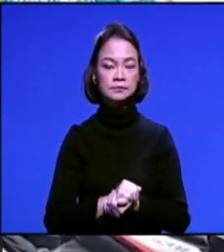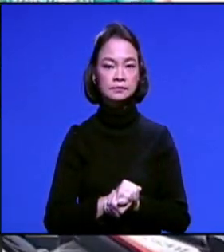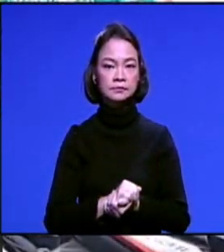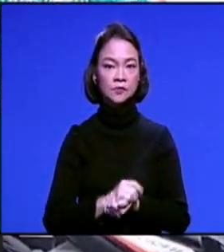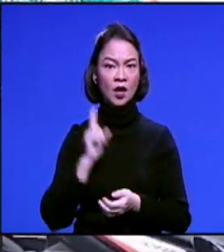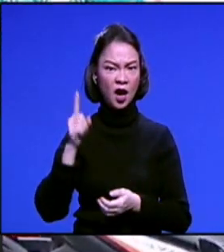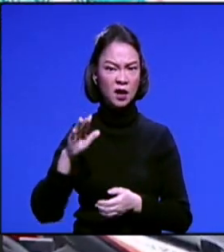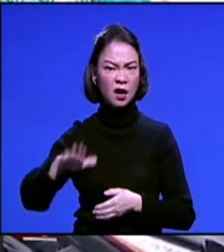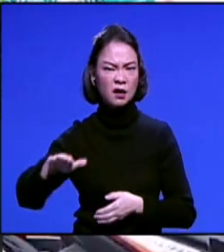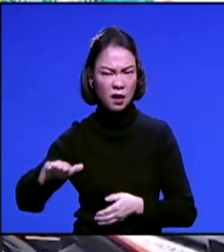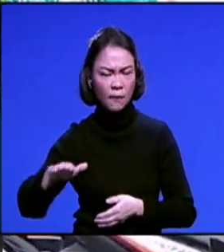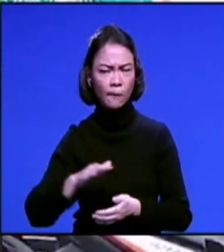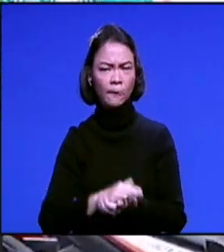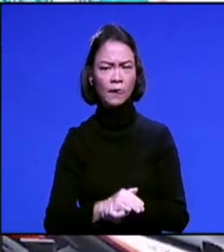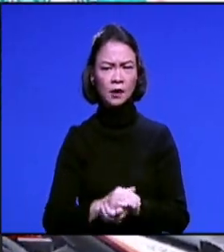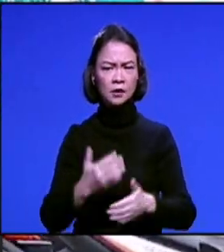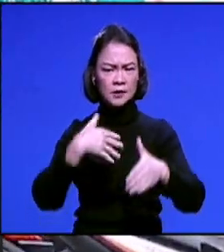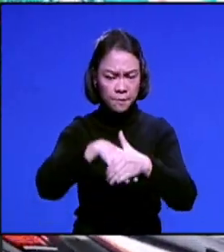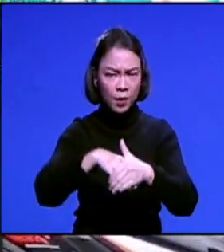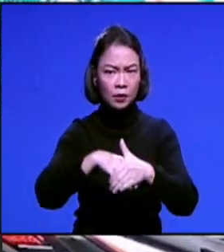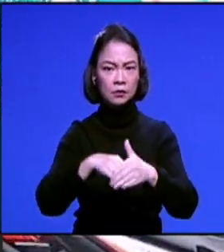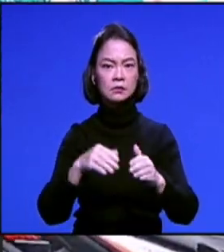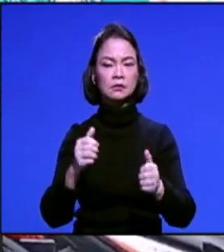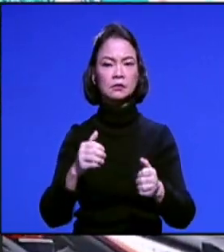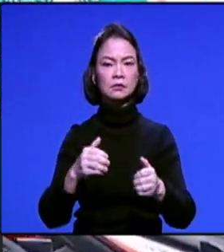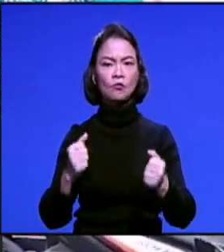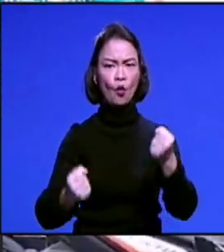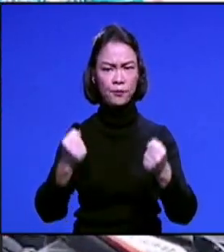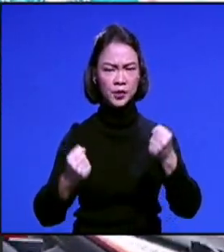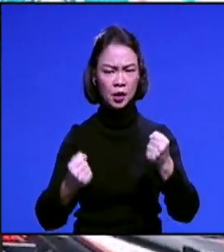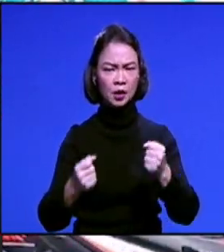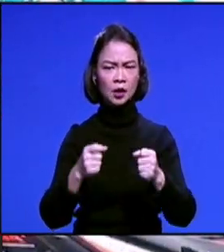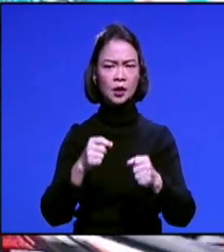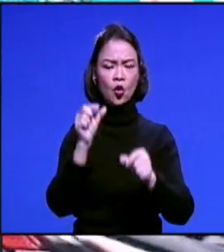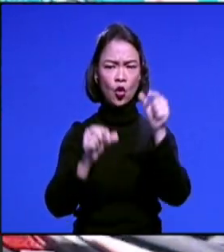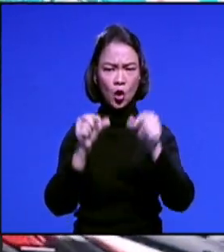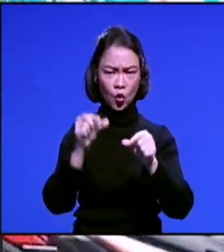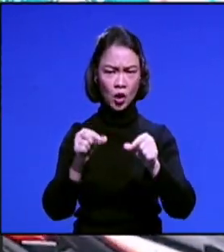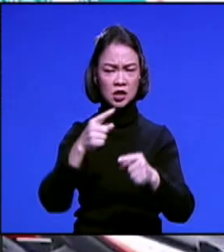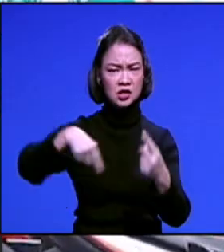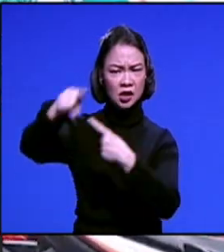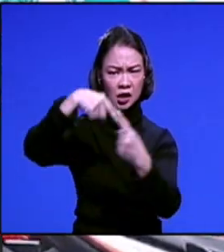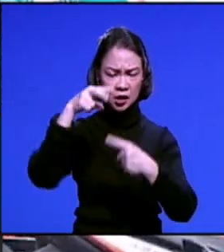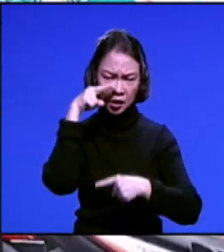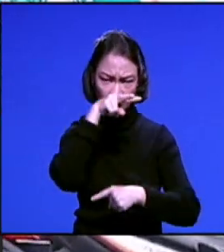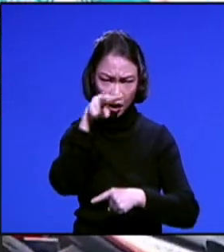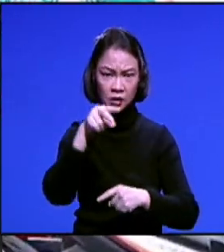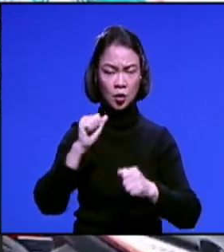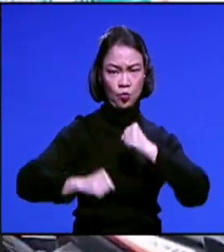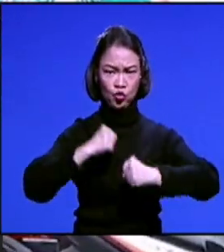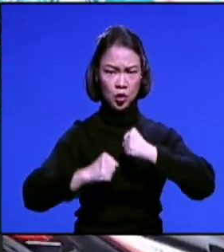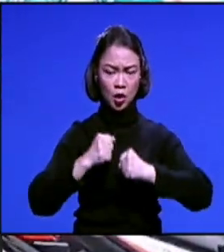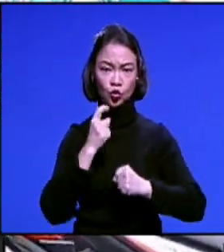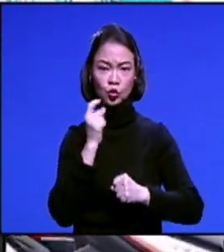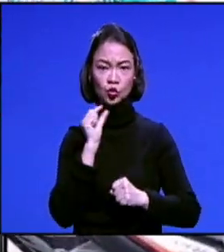Ada anak kecil ini terjebak sepertinya di dalam mobil, dan orang-orang yang ada di situ berusaha untuk mengeluarkan anak. Termasuk saya juga,